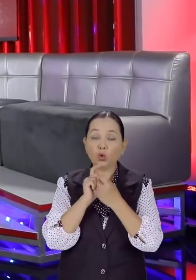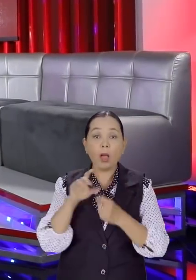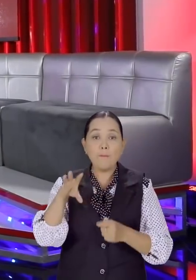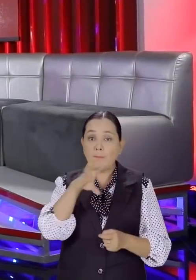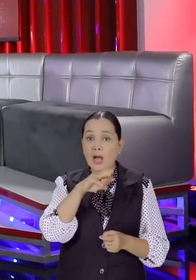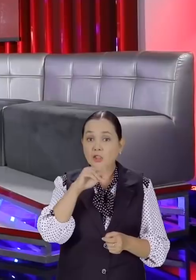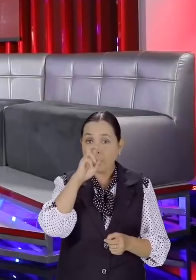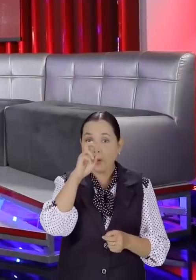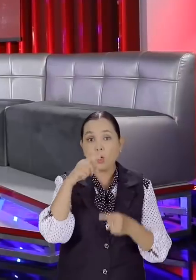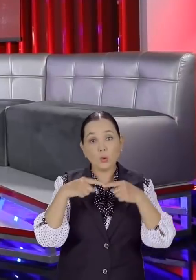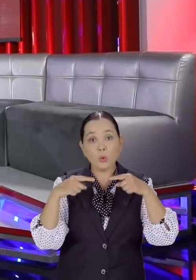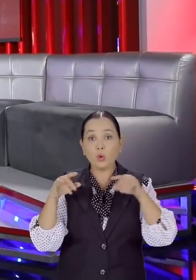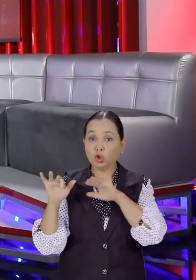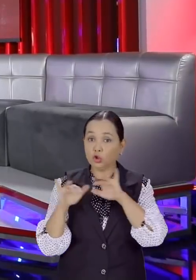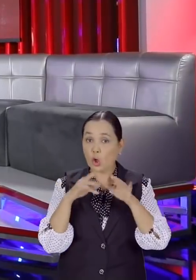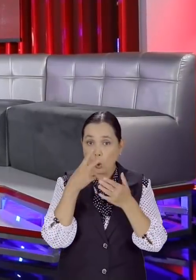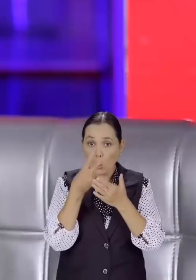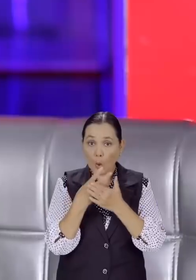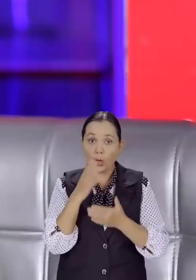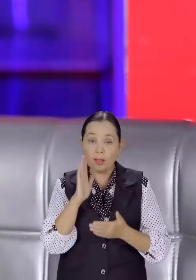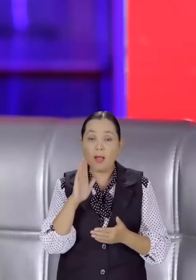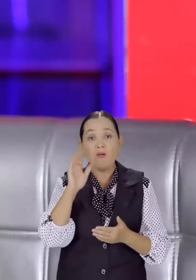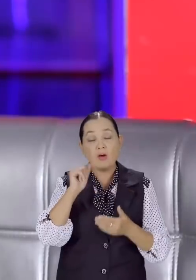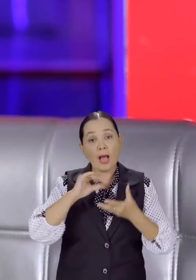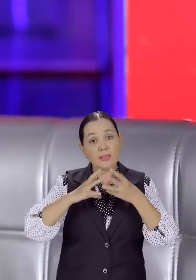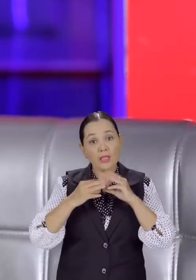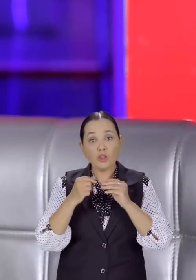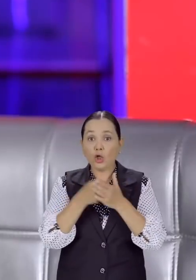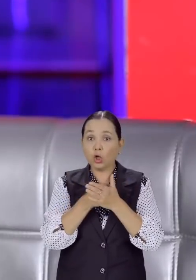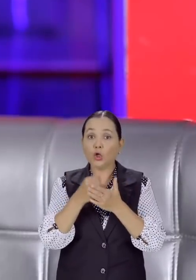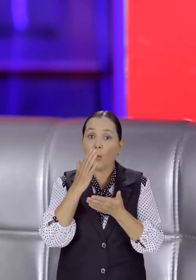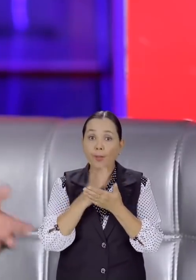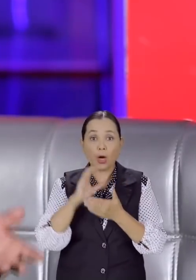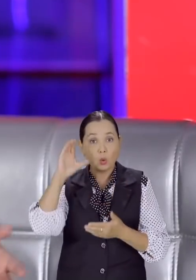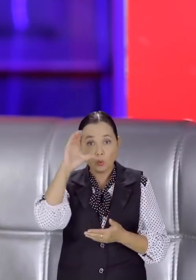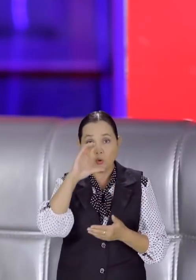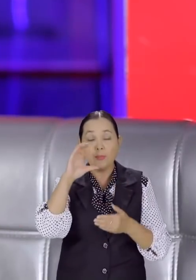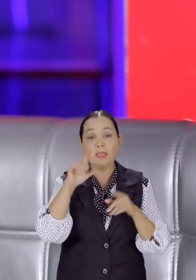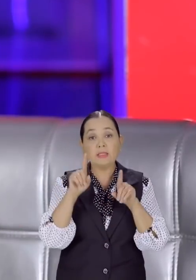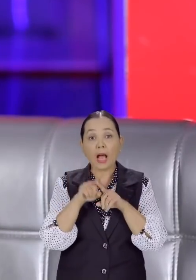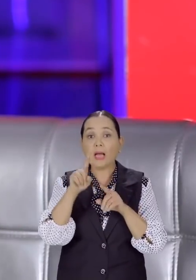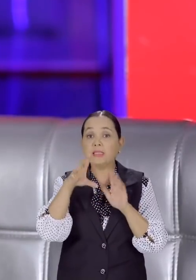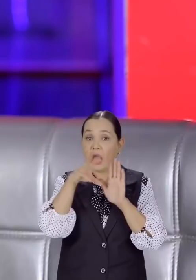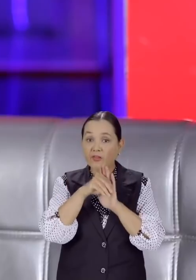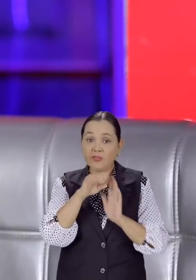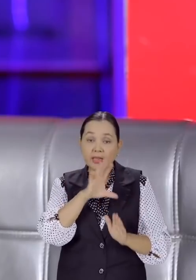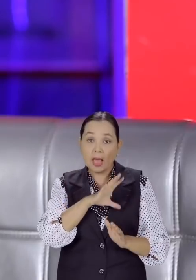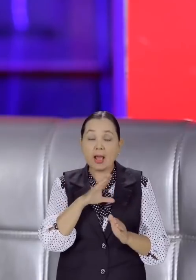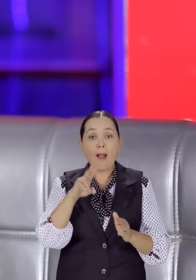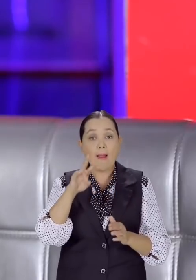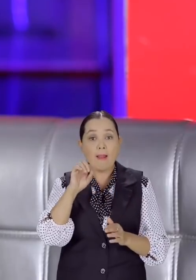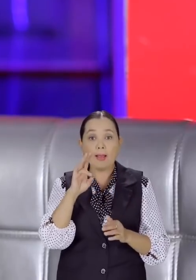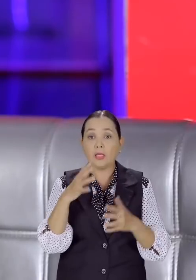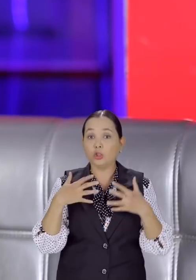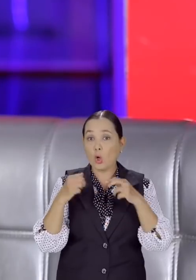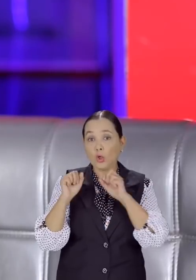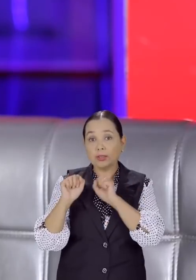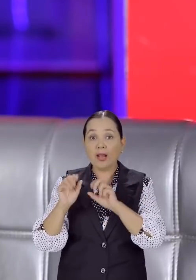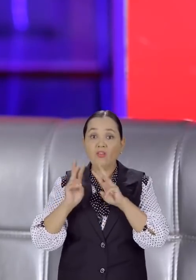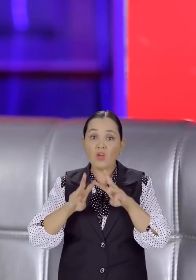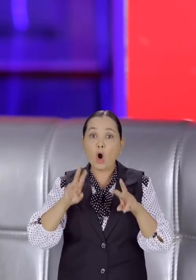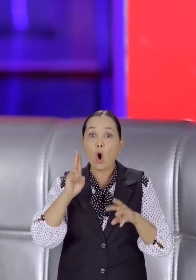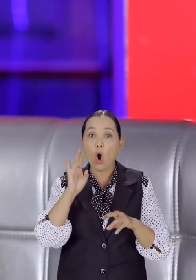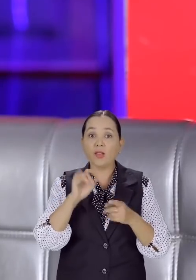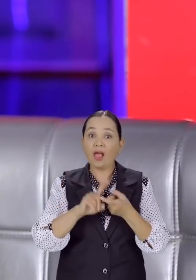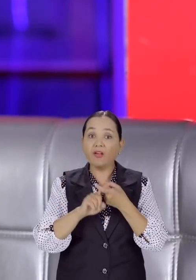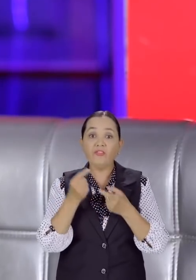barcha mamlakatlar turli choralarni ko'ryapti va natijaga erishayotganlar ham bor, O'zbekiston ham ularning safida edi. Lekin Sog'liqni saqlash